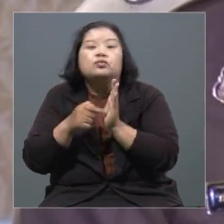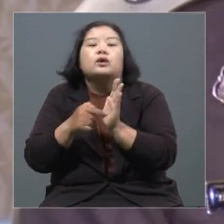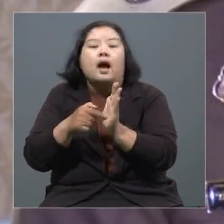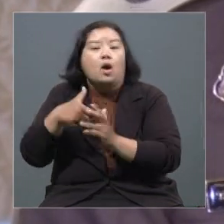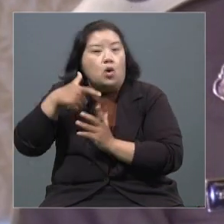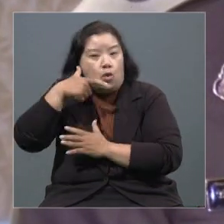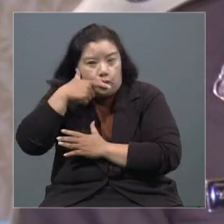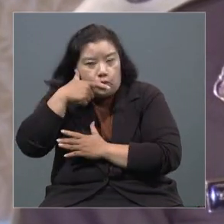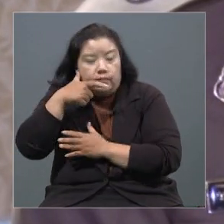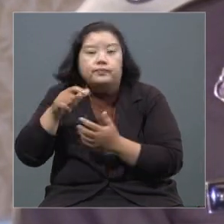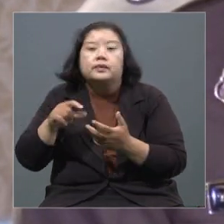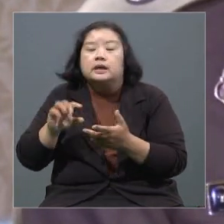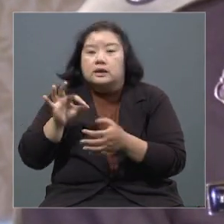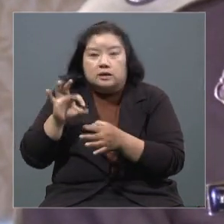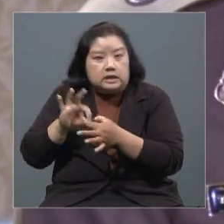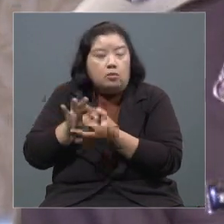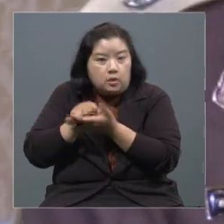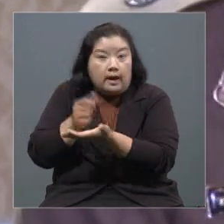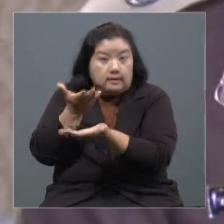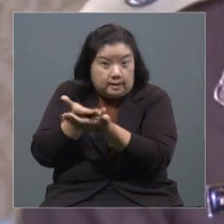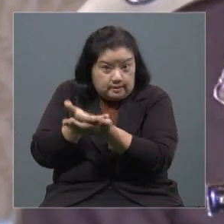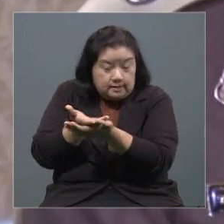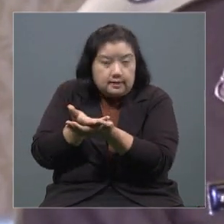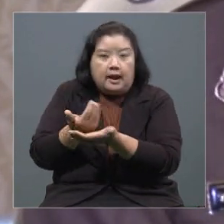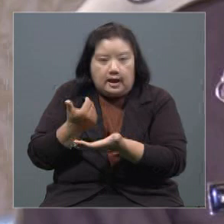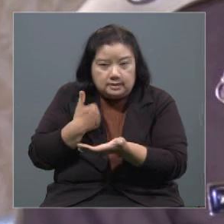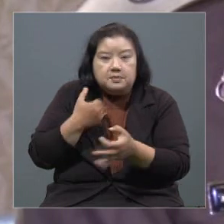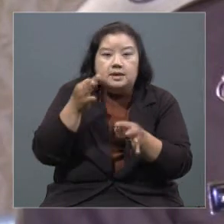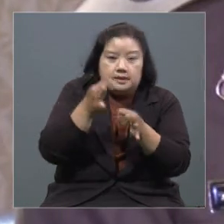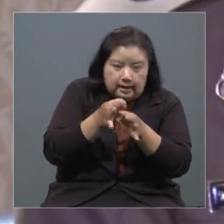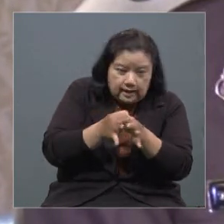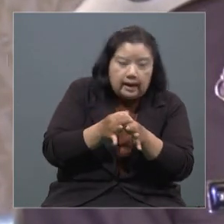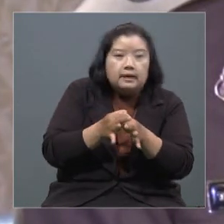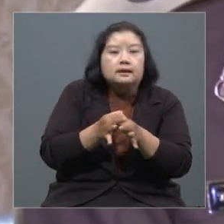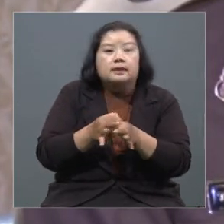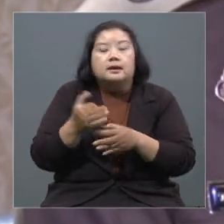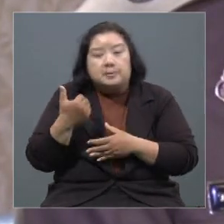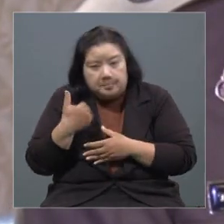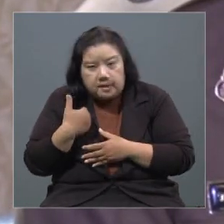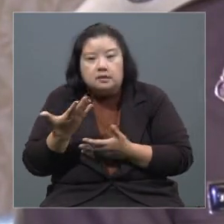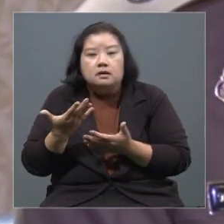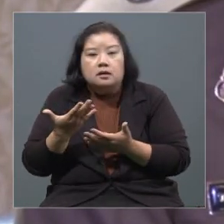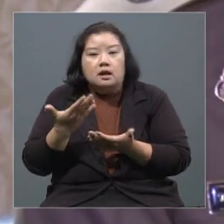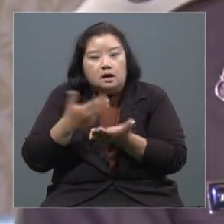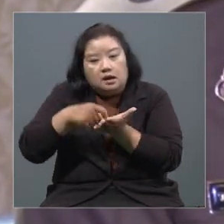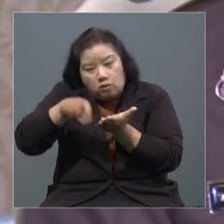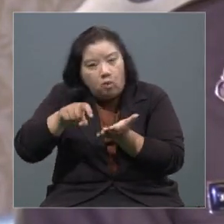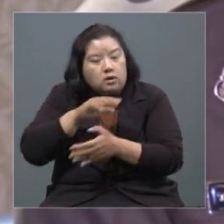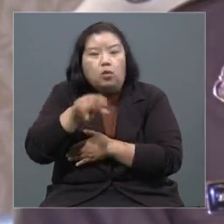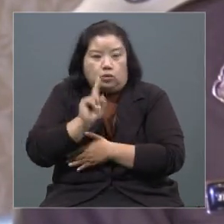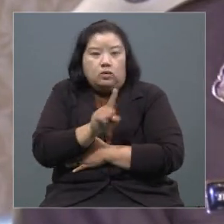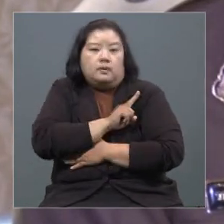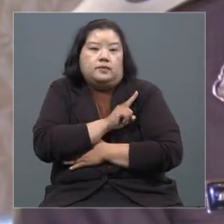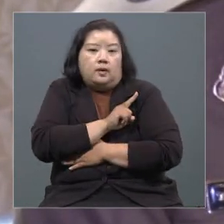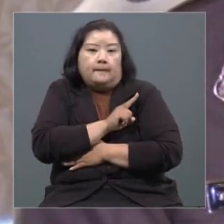ผู้ให้บริการทางด้านการเงินหมายถึงอ่าธนาคารนะครับหรือระบบpaymentต่างๆนะครับ